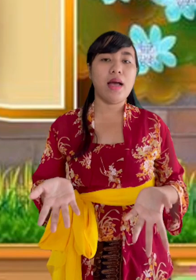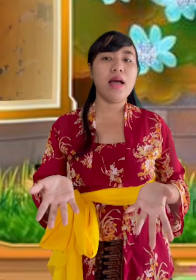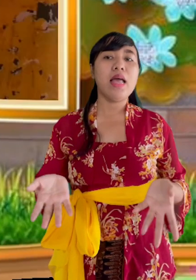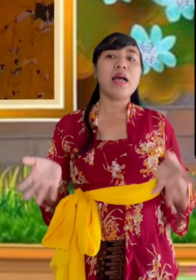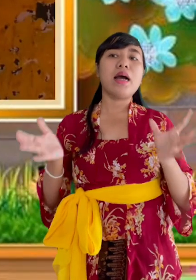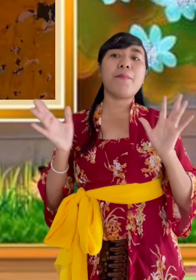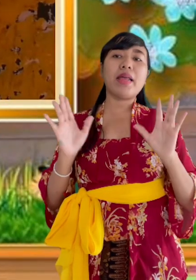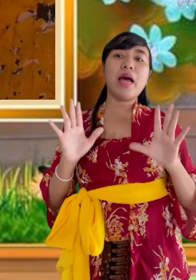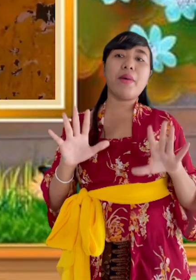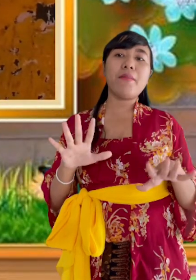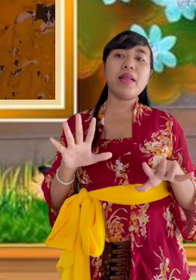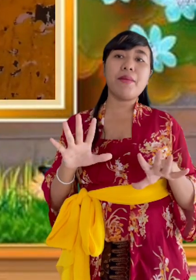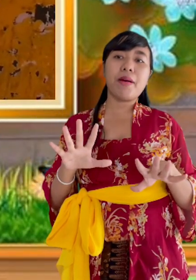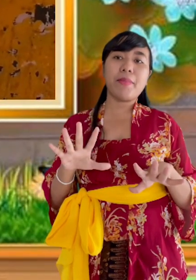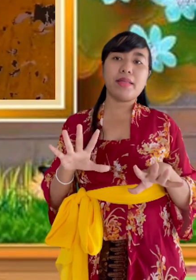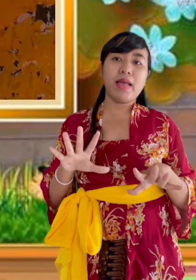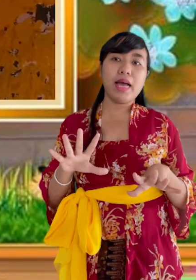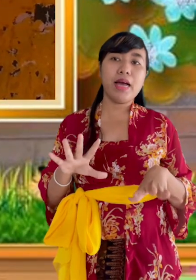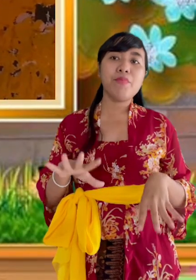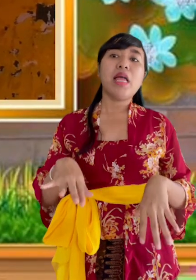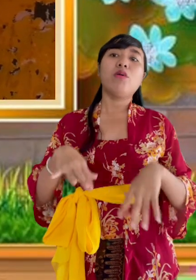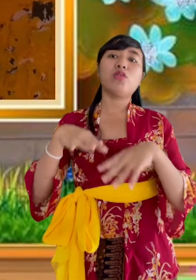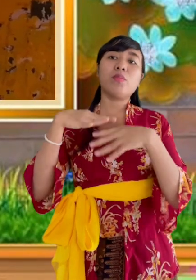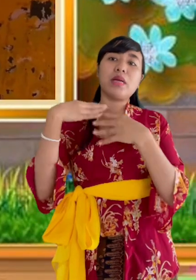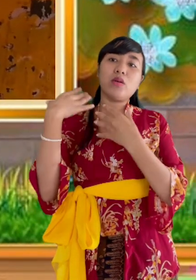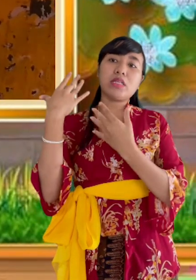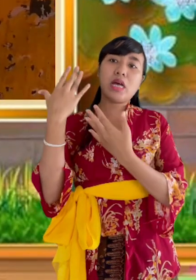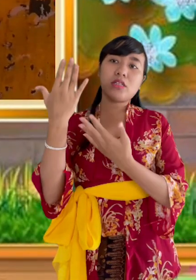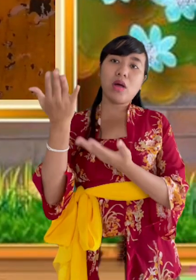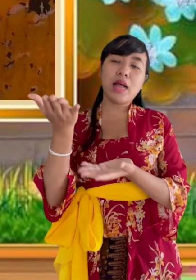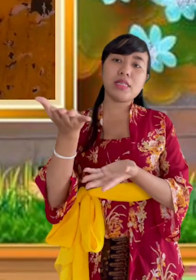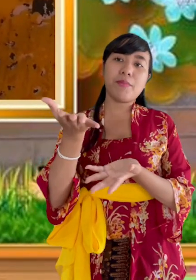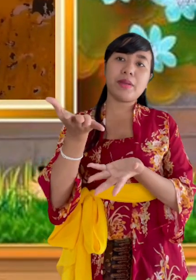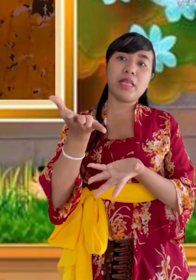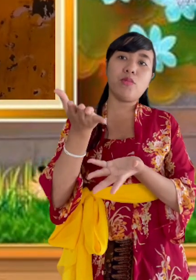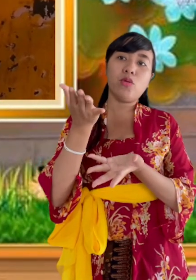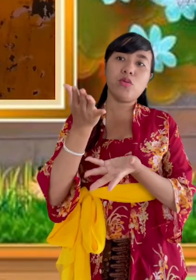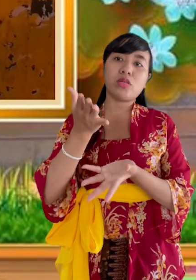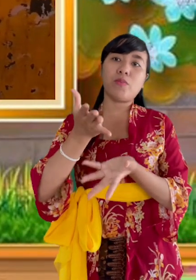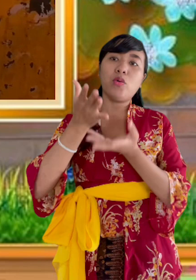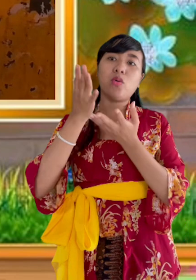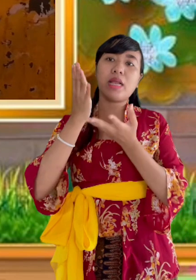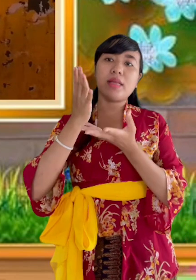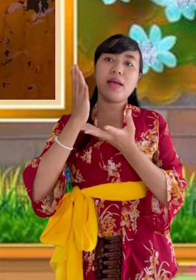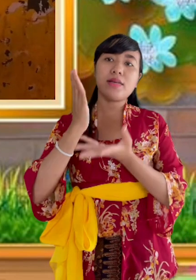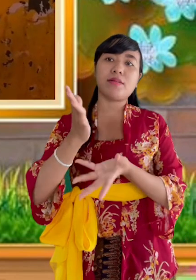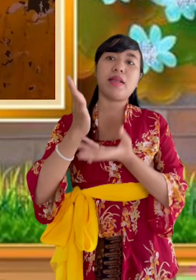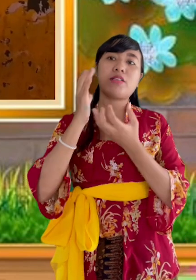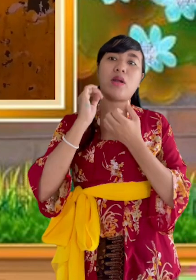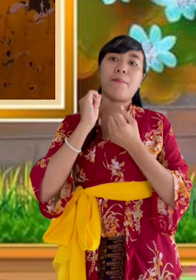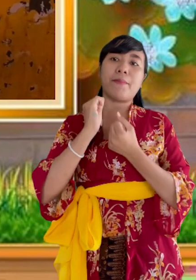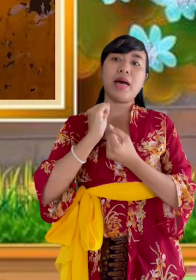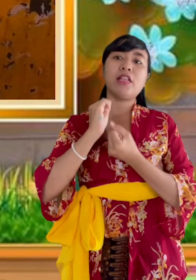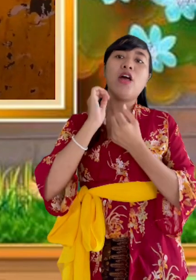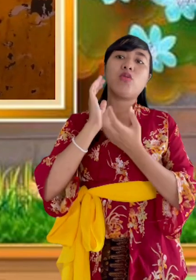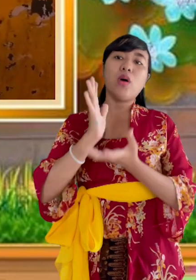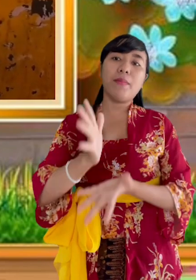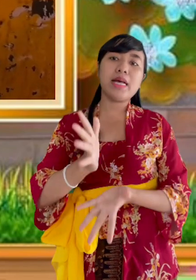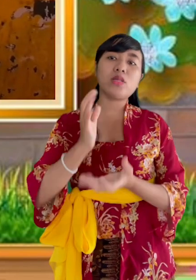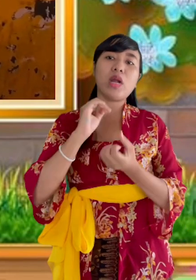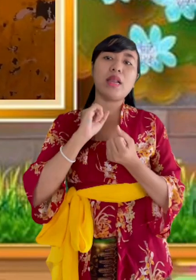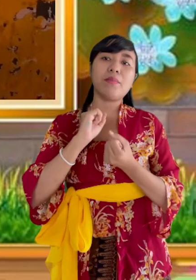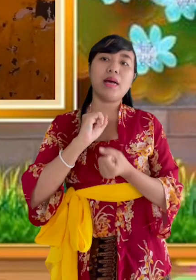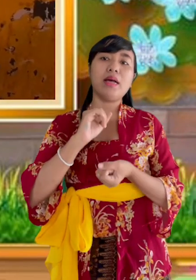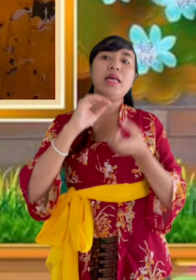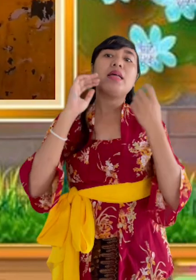bantuannya kepada mama dan papanya untuk menuliskan soal seperti Bu Guru 10 kurang 3, 11 kurang 4,